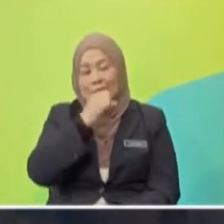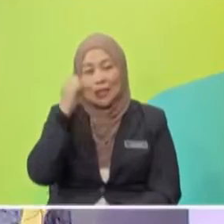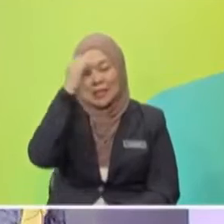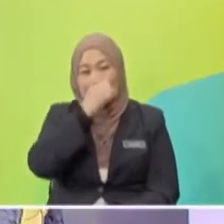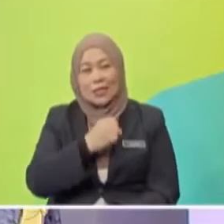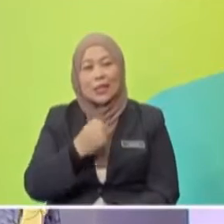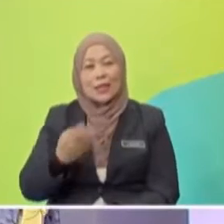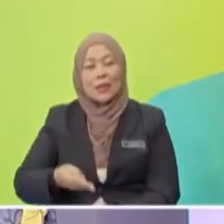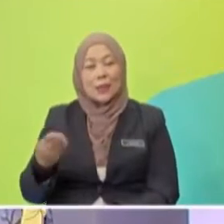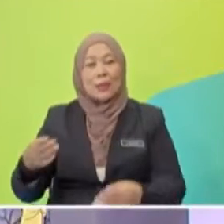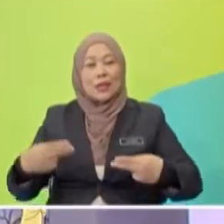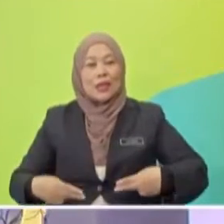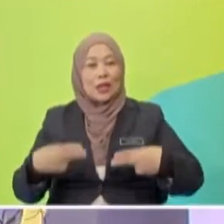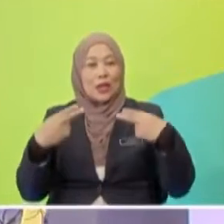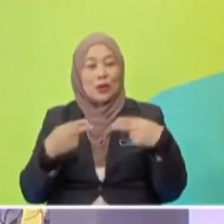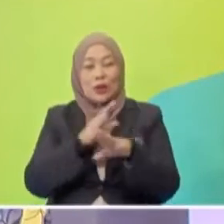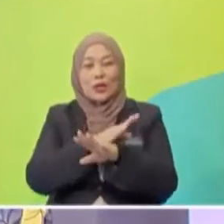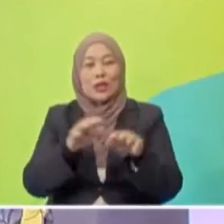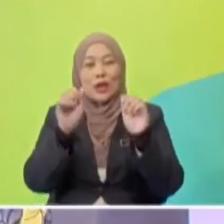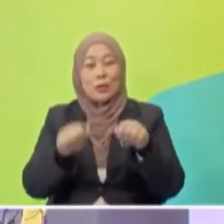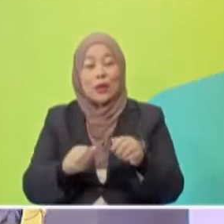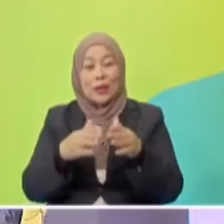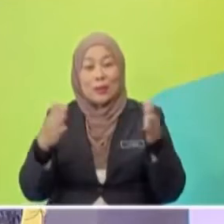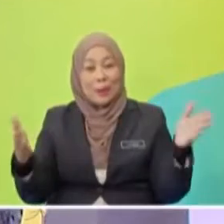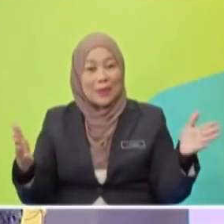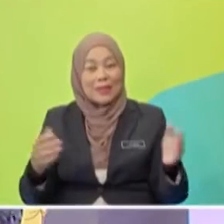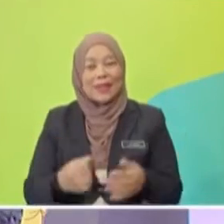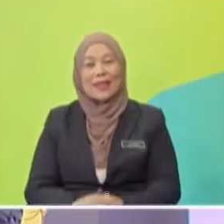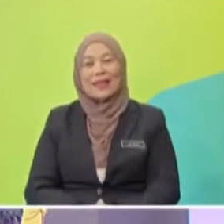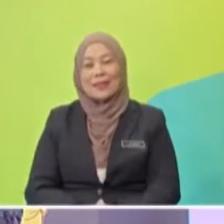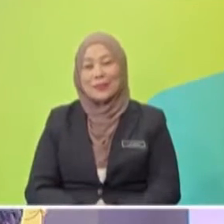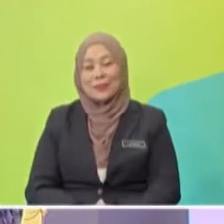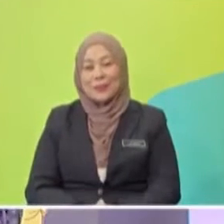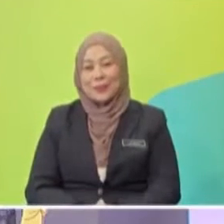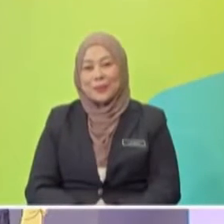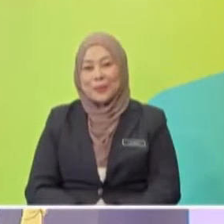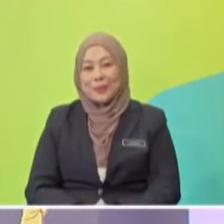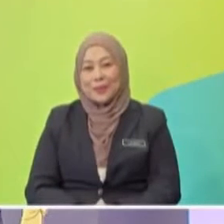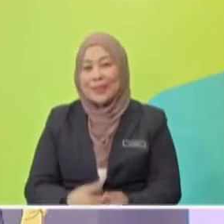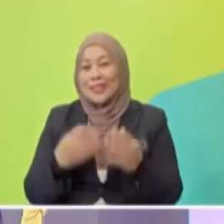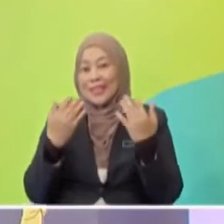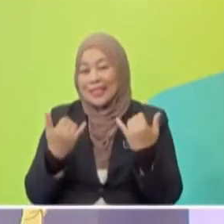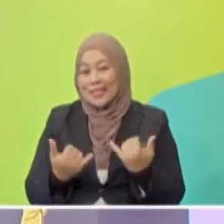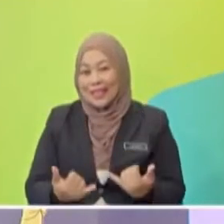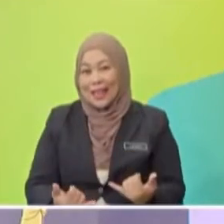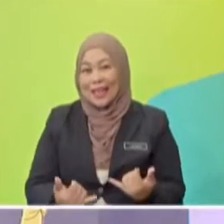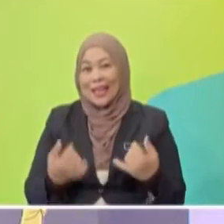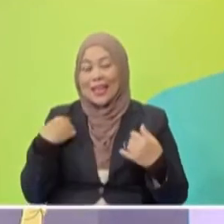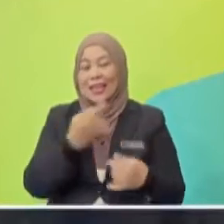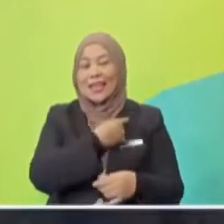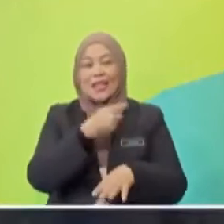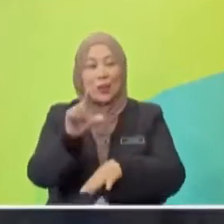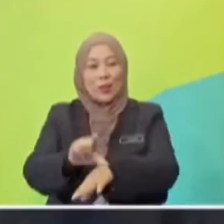sekian terima kasih tidak berakhir di sini dia buat latihan hmm